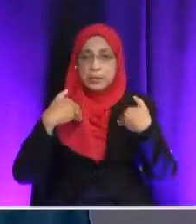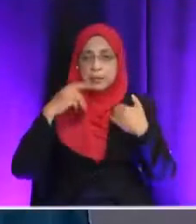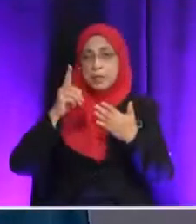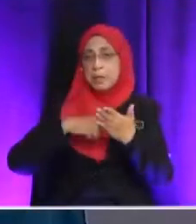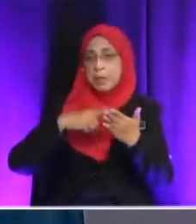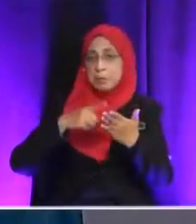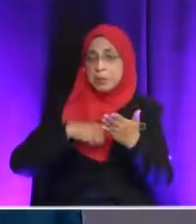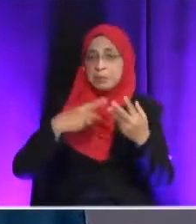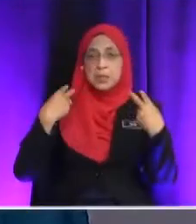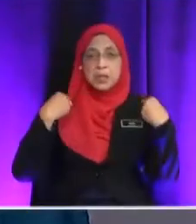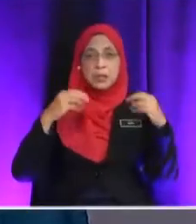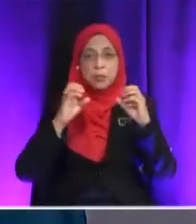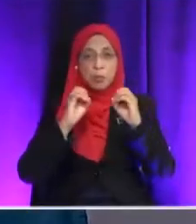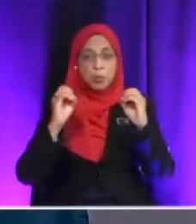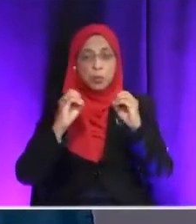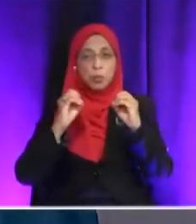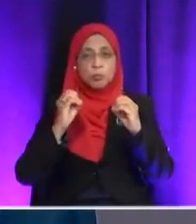setiap kita dan